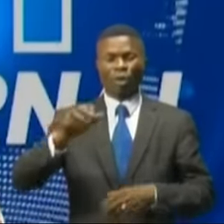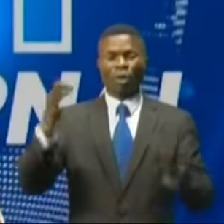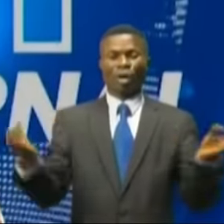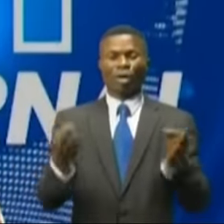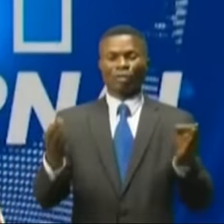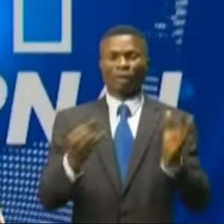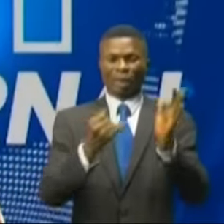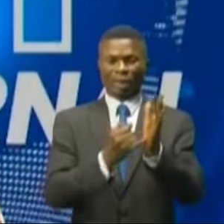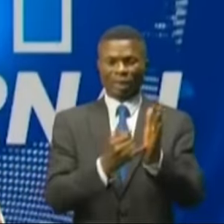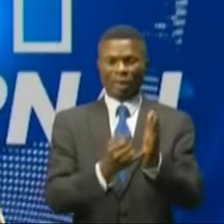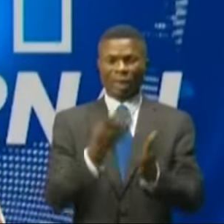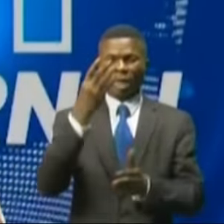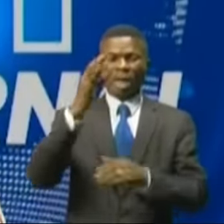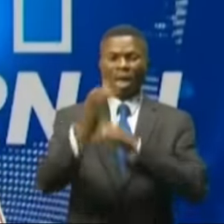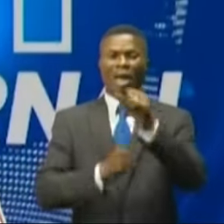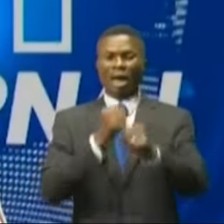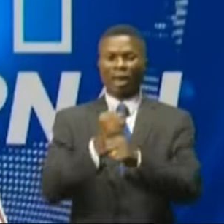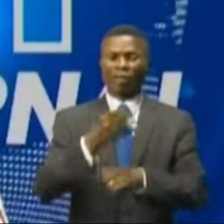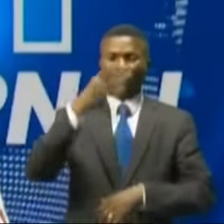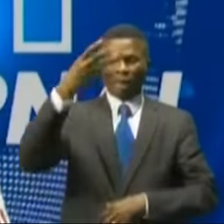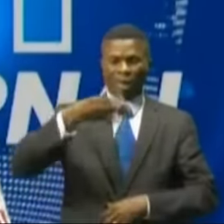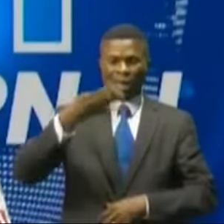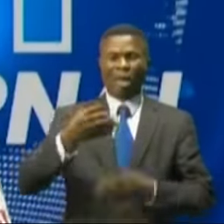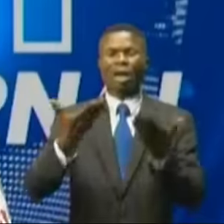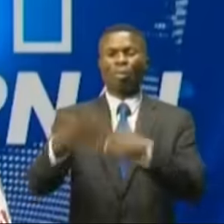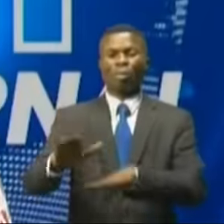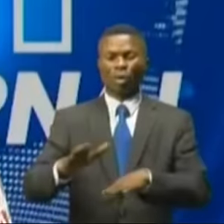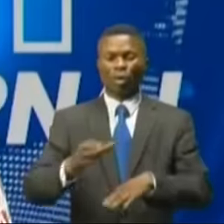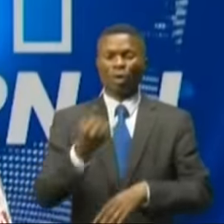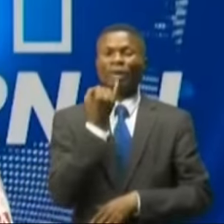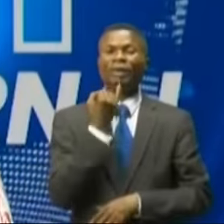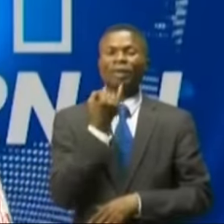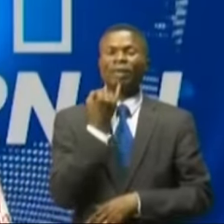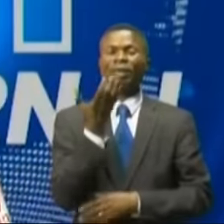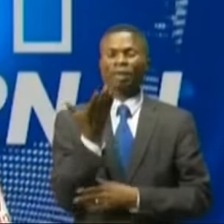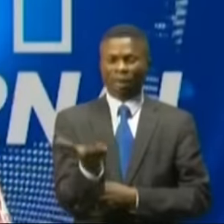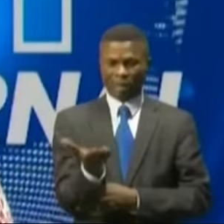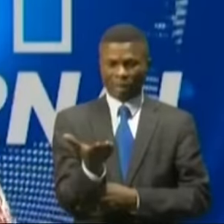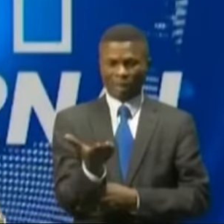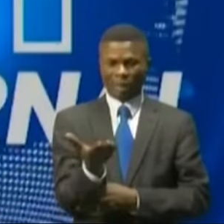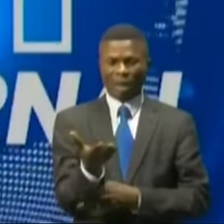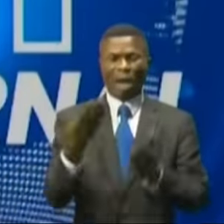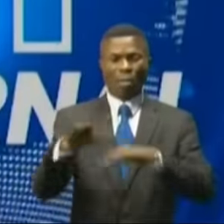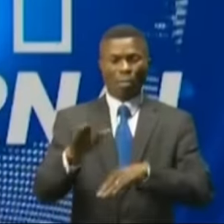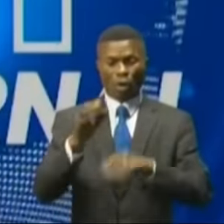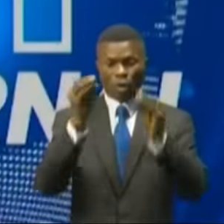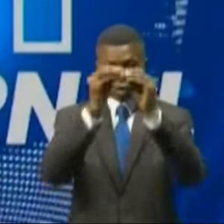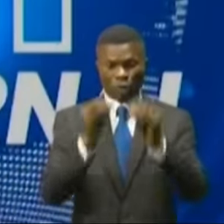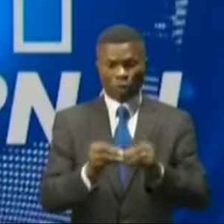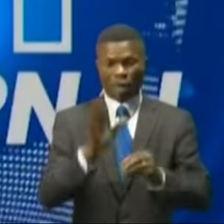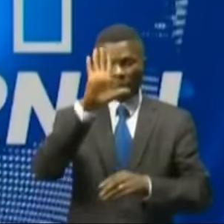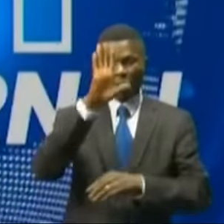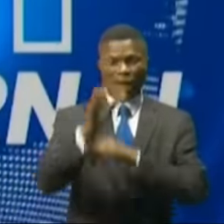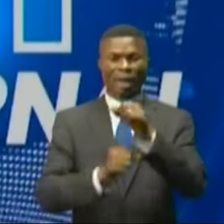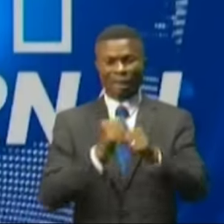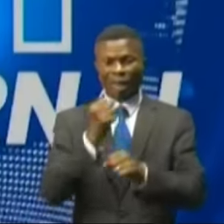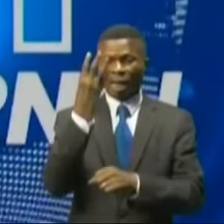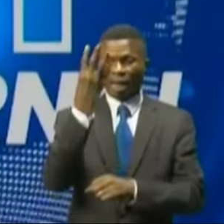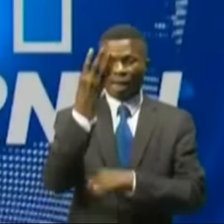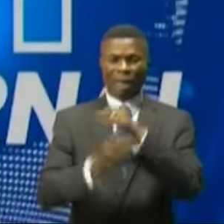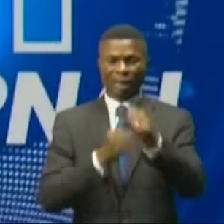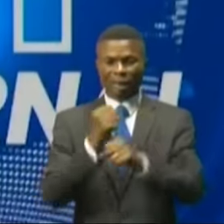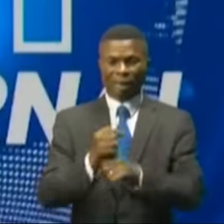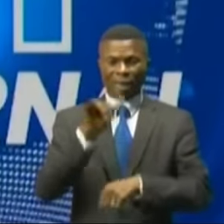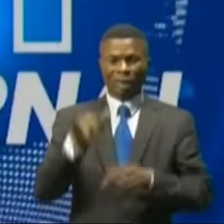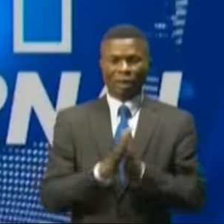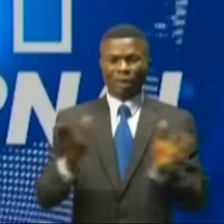samedi le 4e anniversaire de la disparition de son secrétaire général ad intérim Gizenga Lougui, le nouveau secrétaire